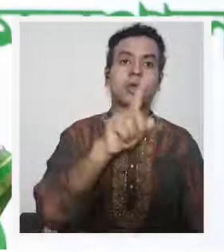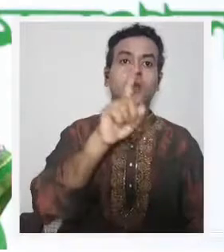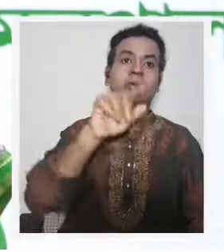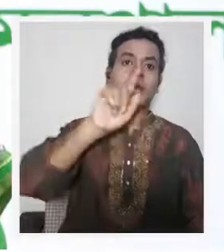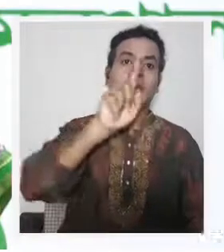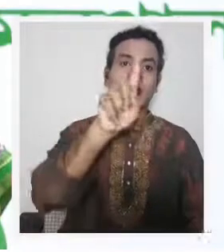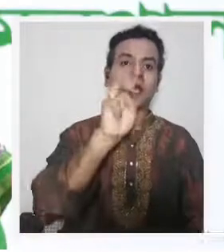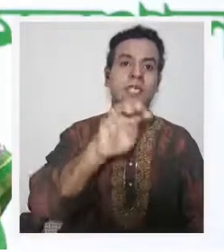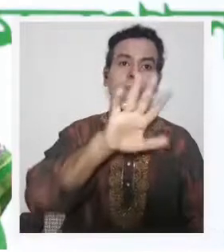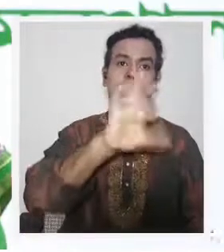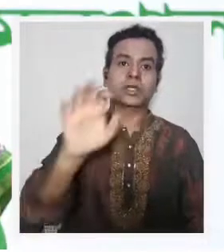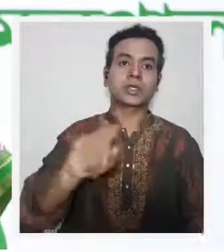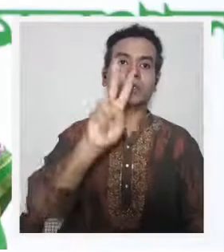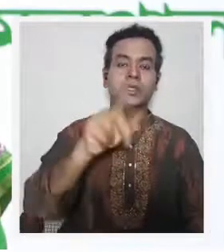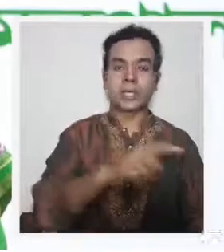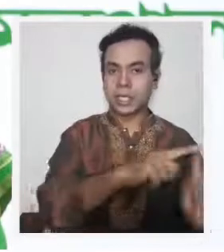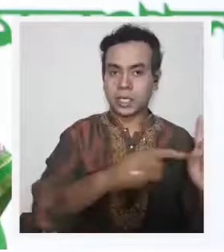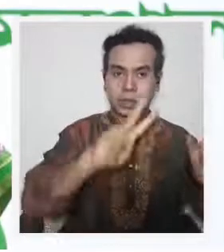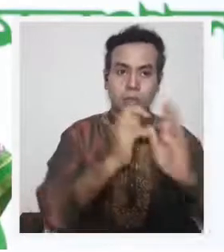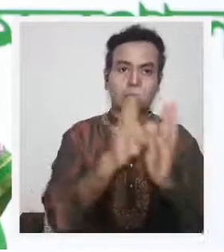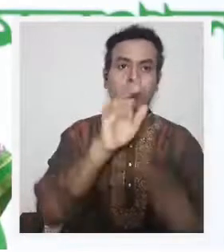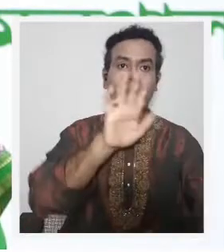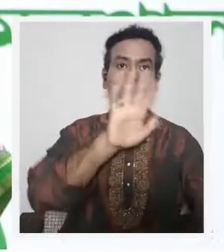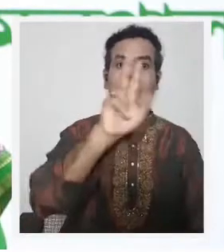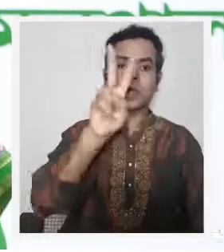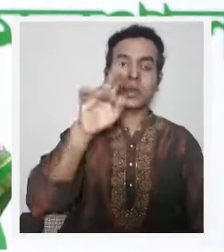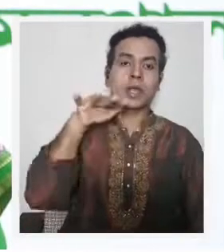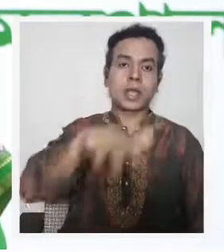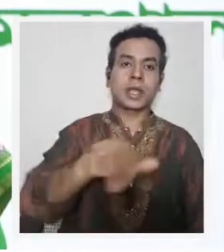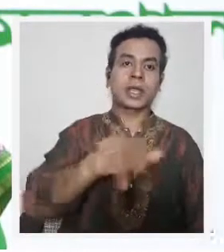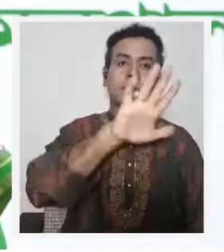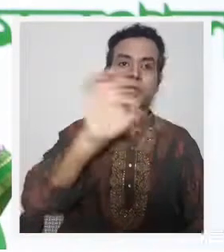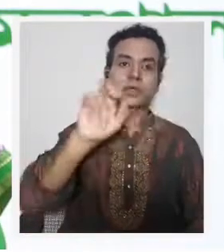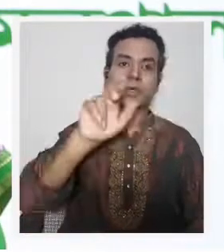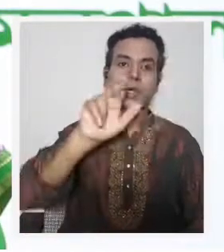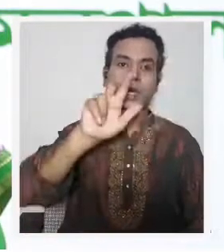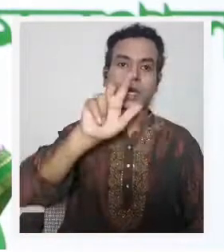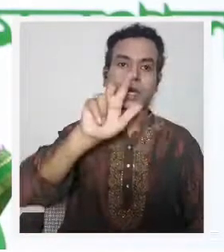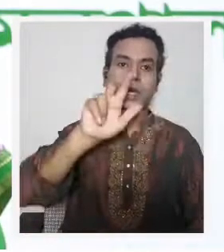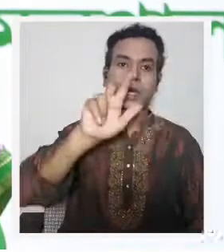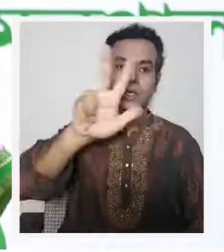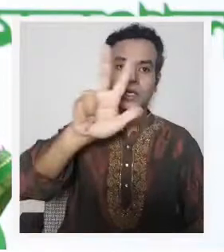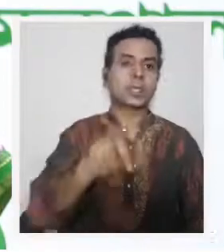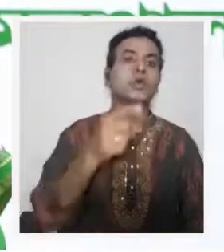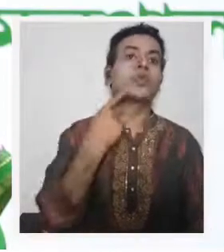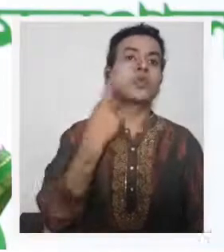বিশ্ব পরিস্থিতি, শনাক্ত 24 ঘন্টায় 1,01,502 জন, এ পর্যন্ত